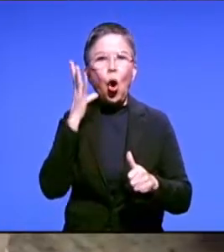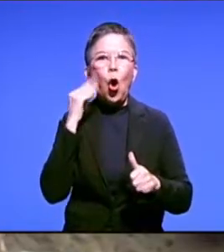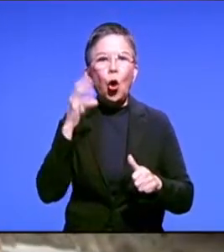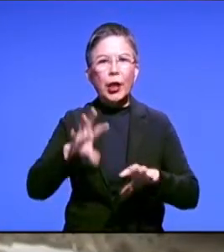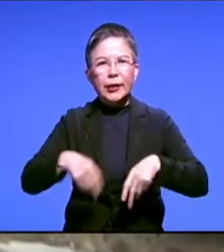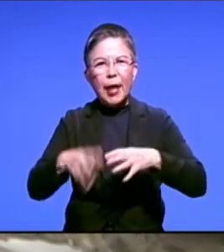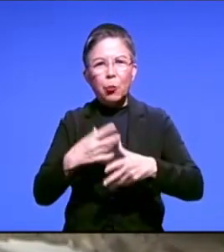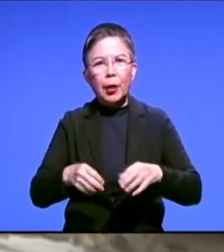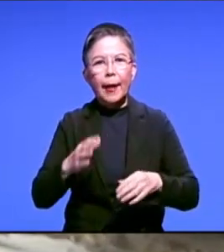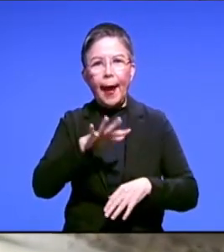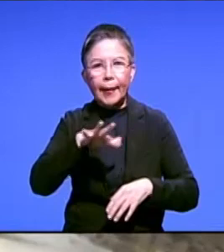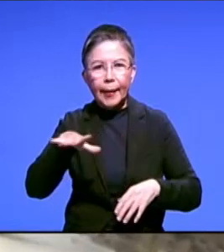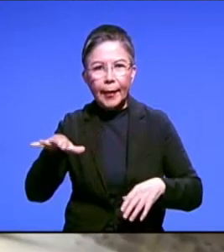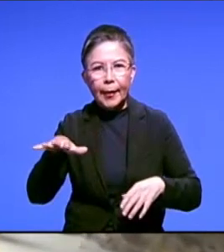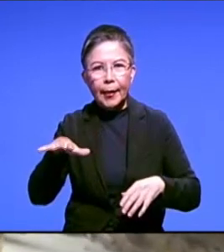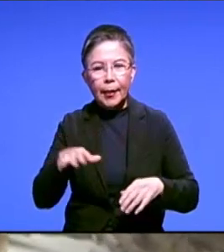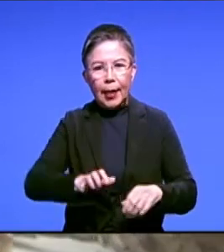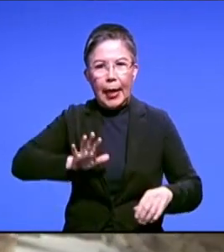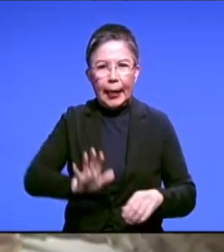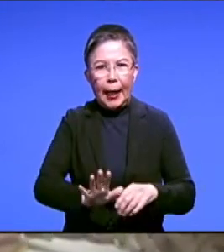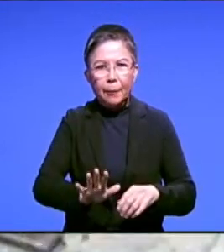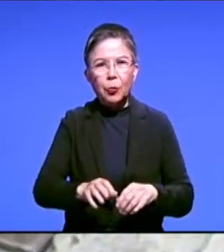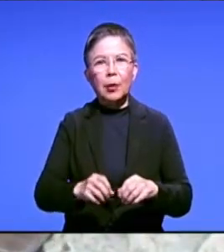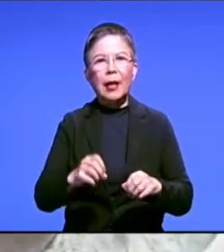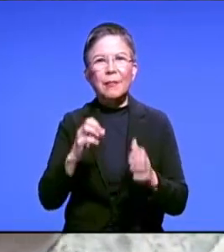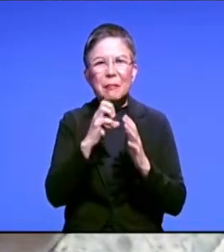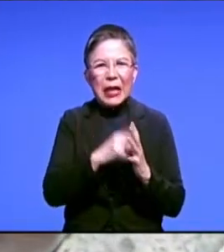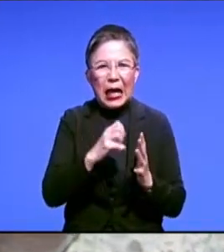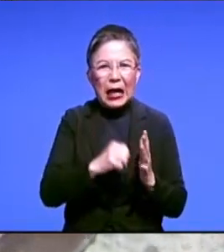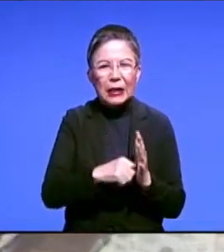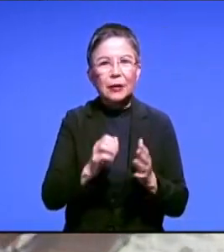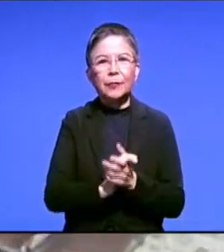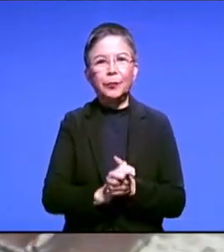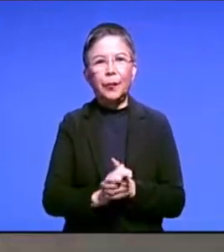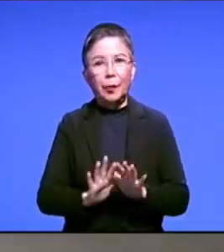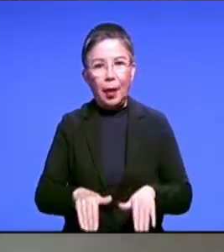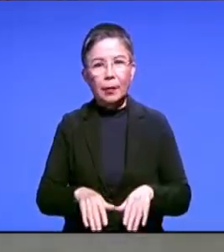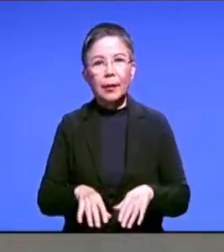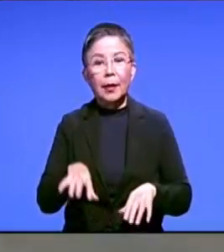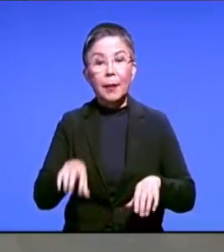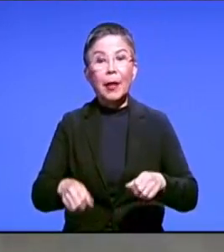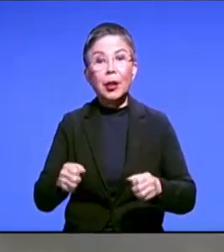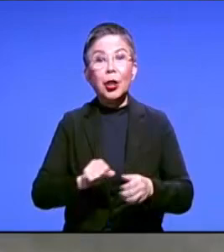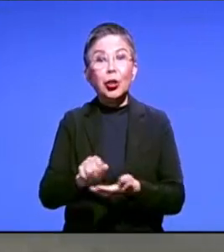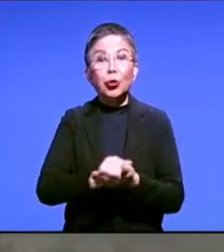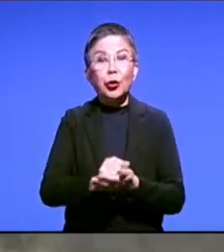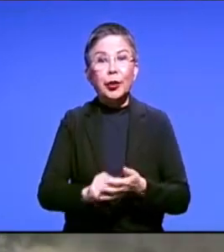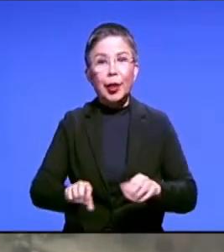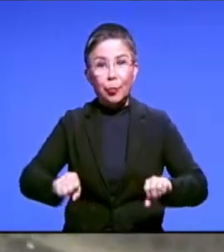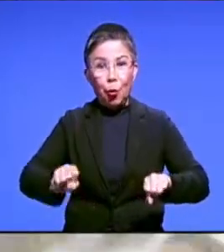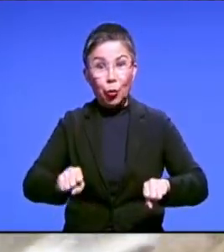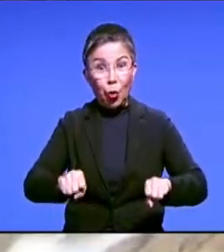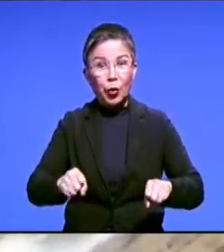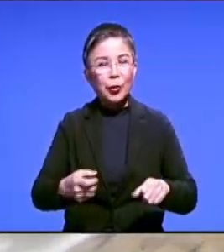tercampur dengan air hingga kampas rem berkarat. Pak Kiai Tami melaporkan, selain bengkel, tempat cuci steam motor juga